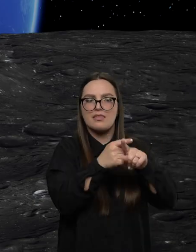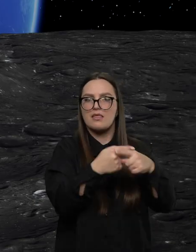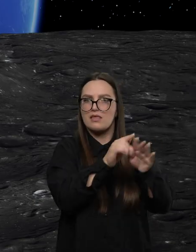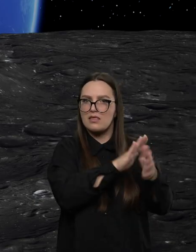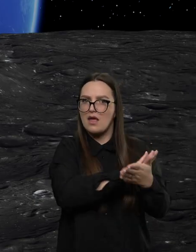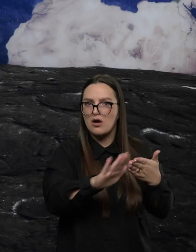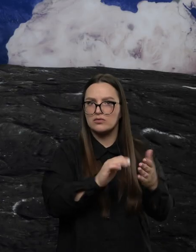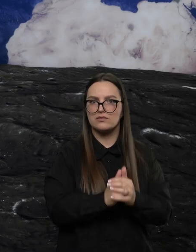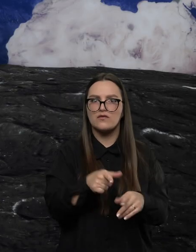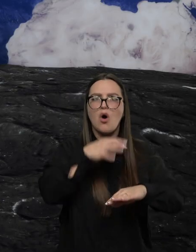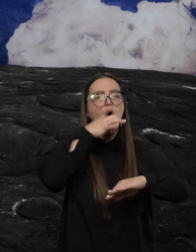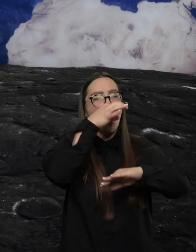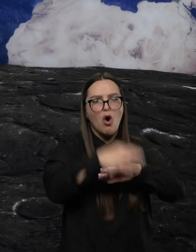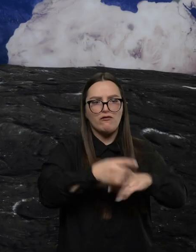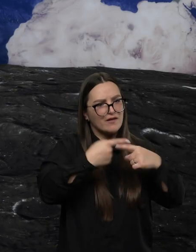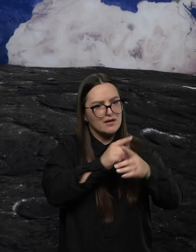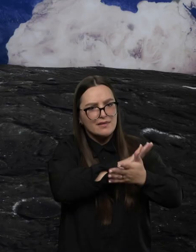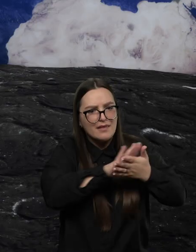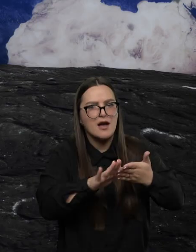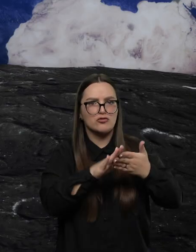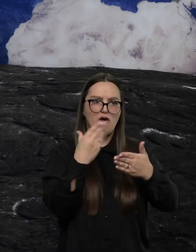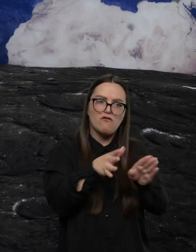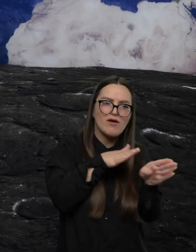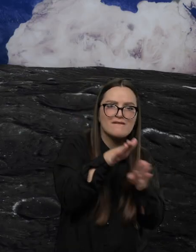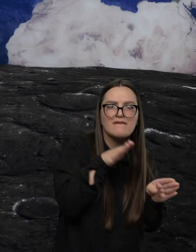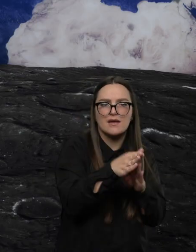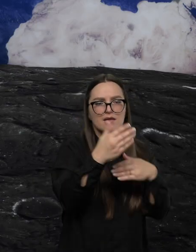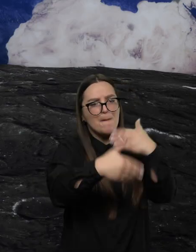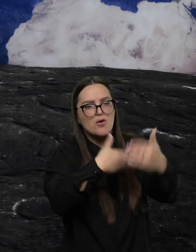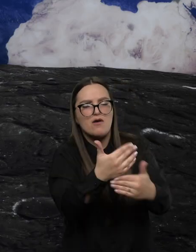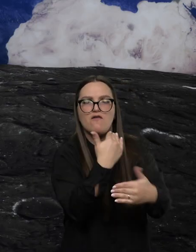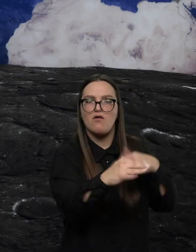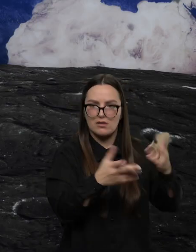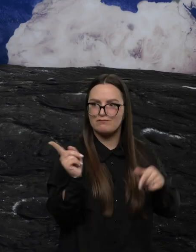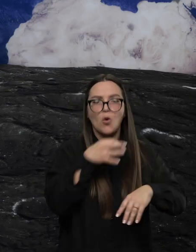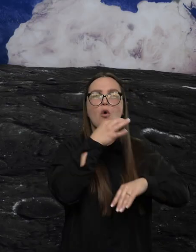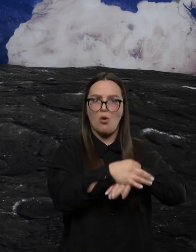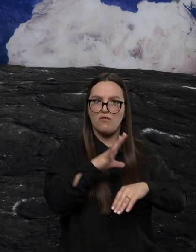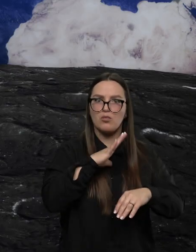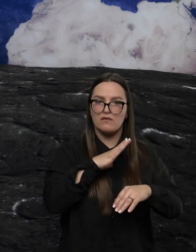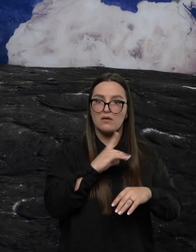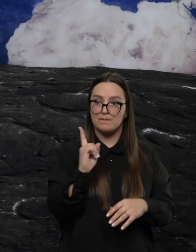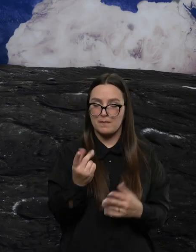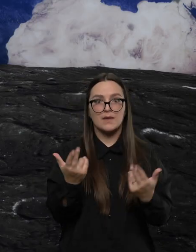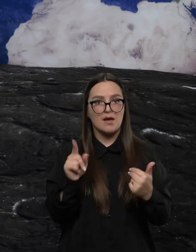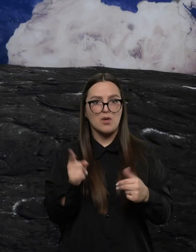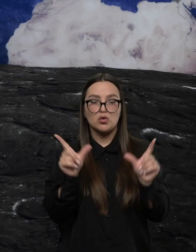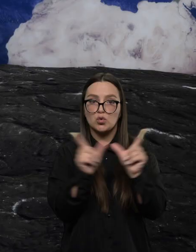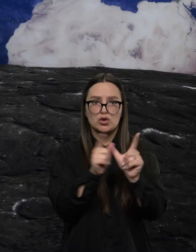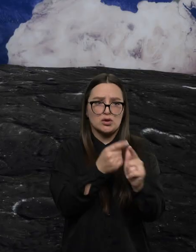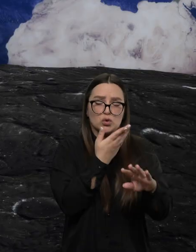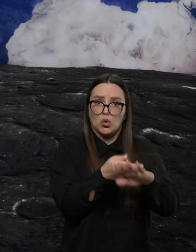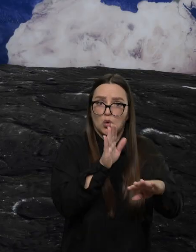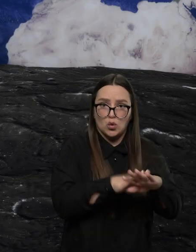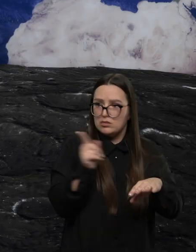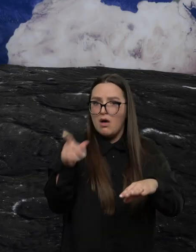atsakingas už technologijas, jų įgyvendinimą, visą progresą ir procesą. Kaip pavyko susidoroti su tokia sudėtinga